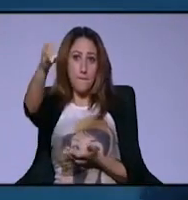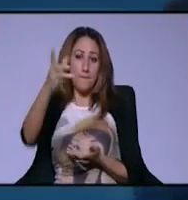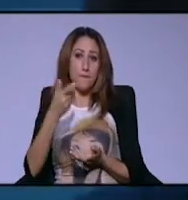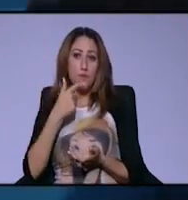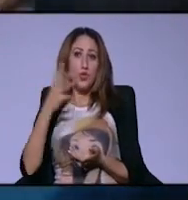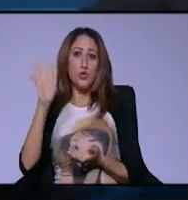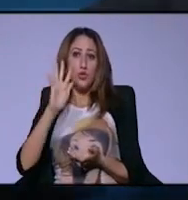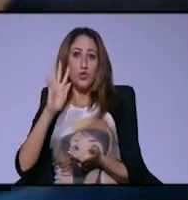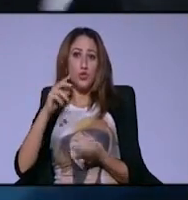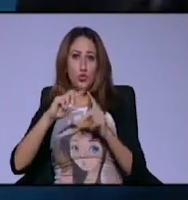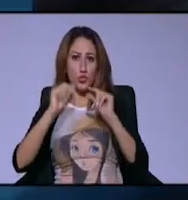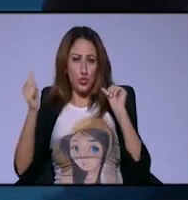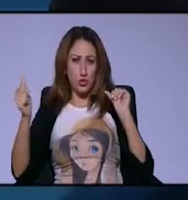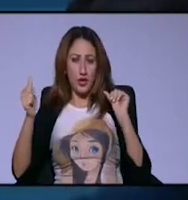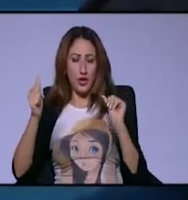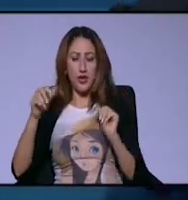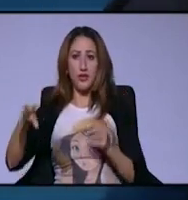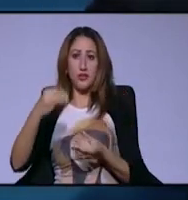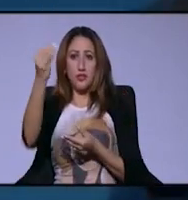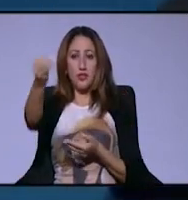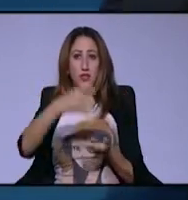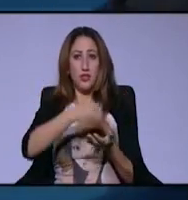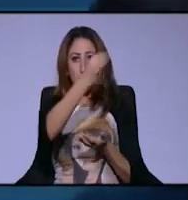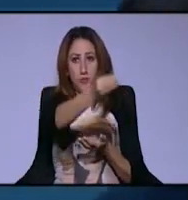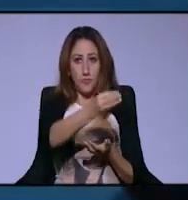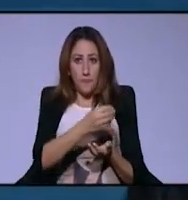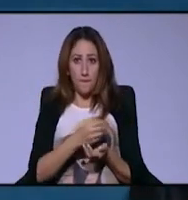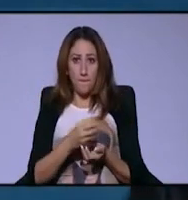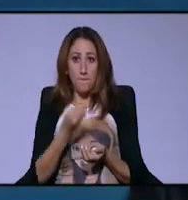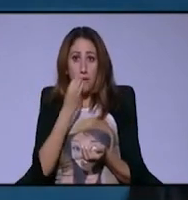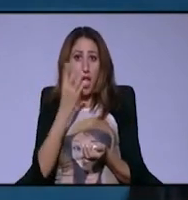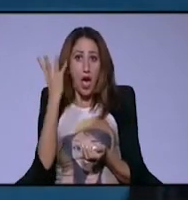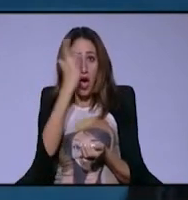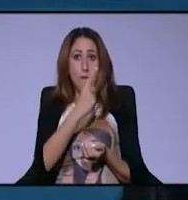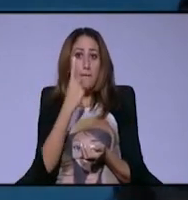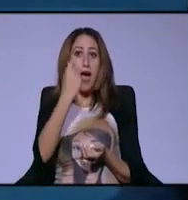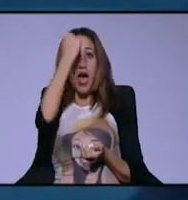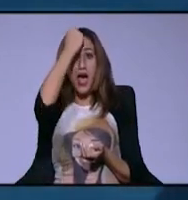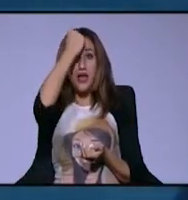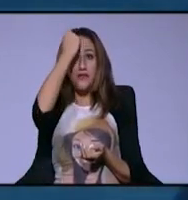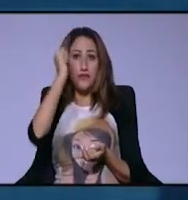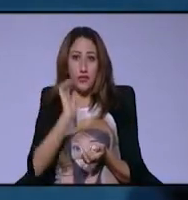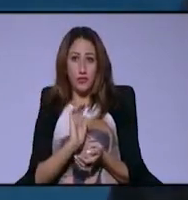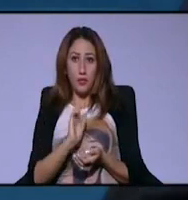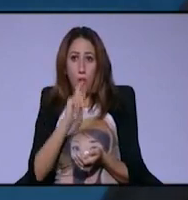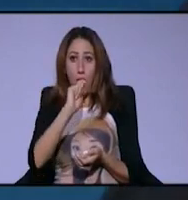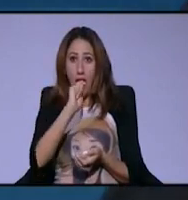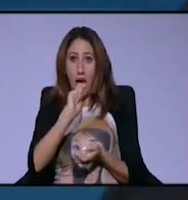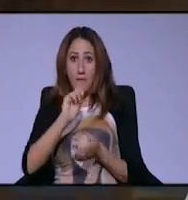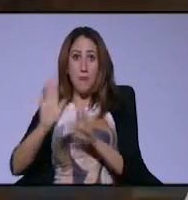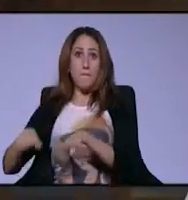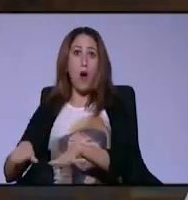الشعير والعجين والخبز ويعطي، حتى طعم منه الألف جميعا وبقي اللحم كما هو